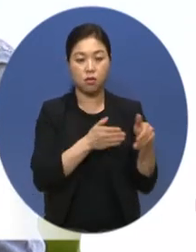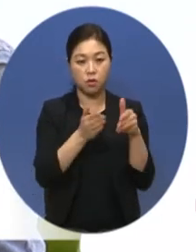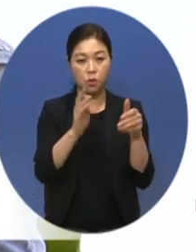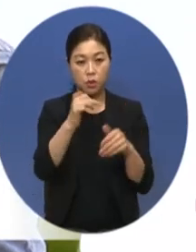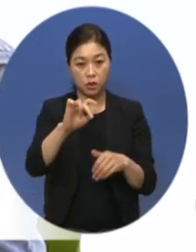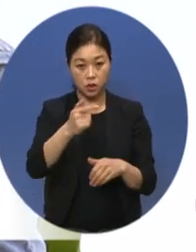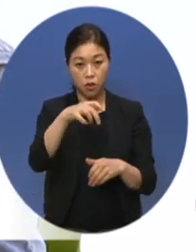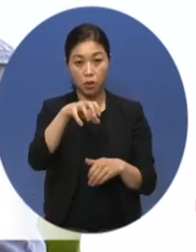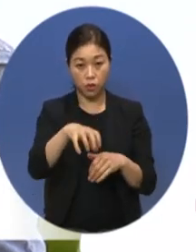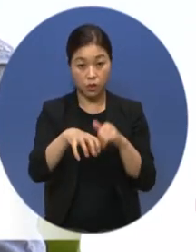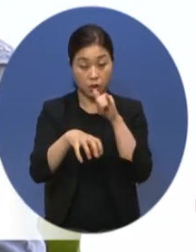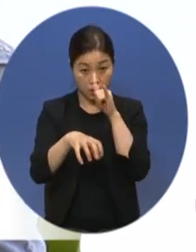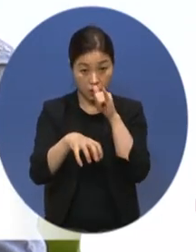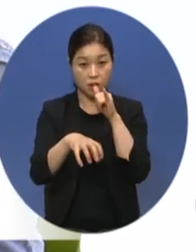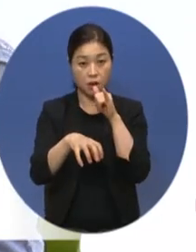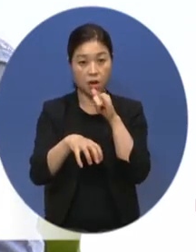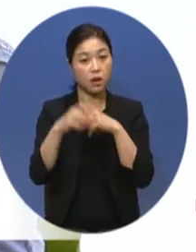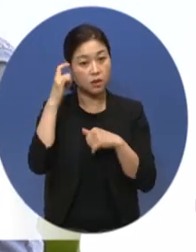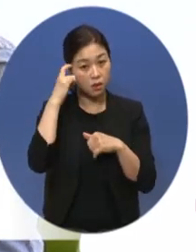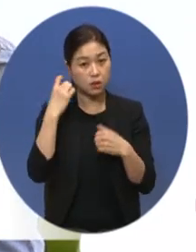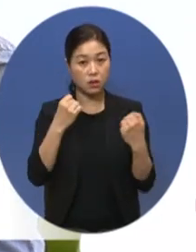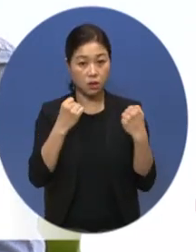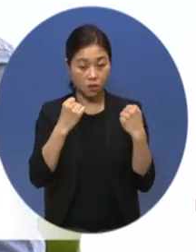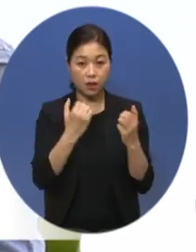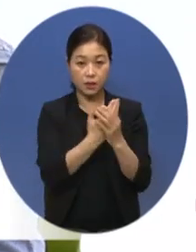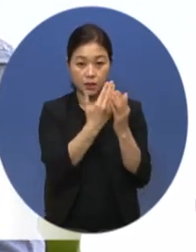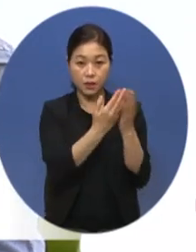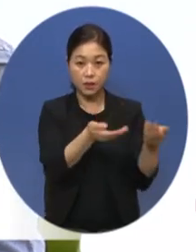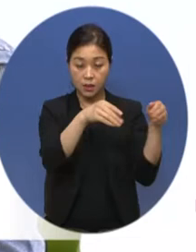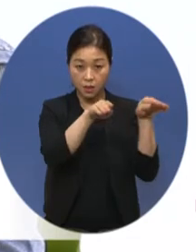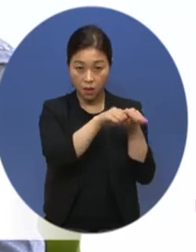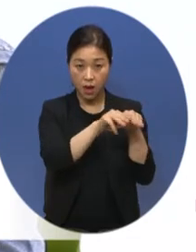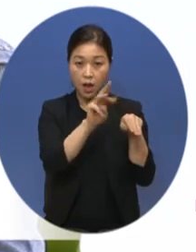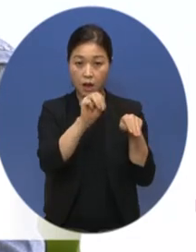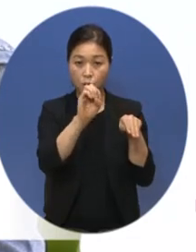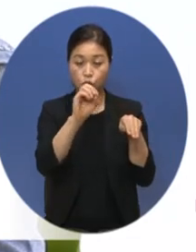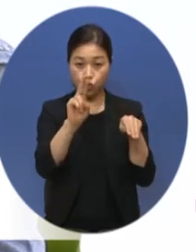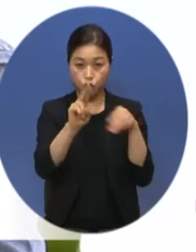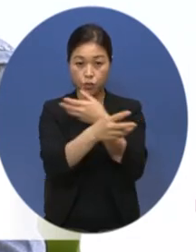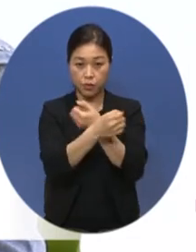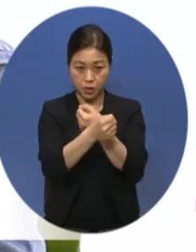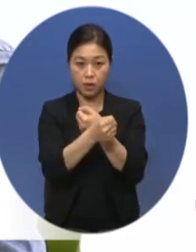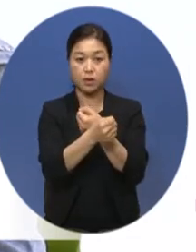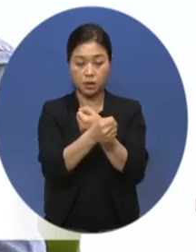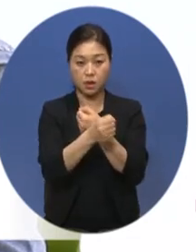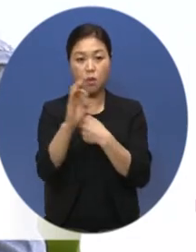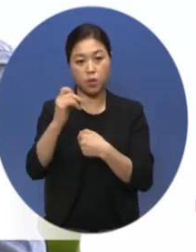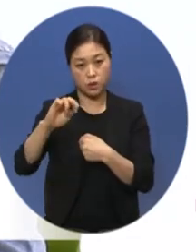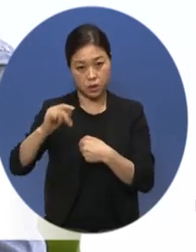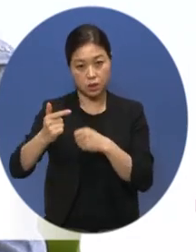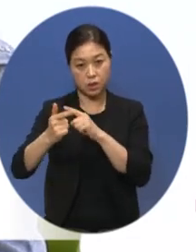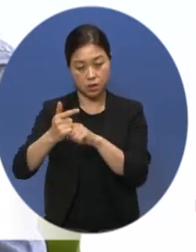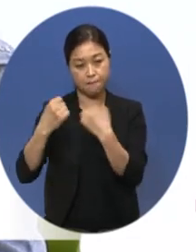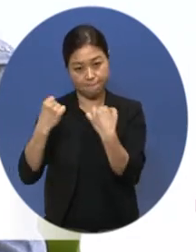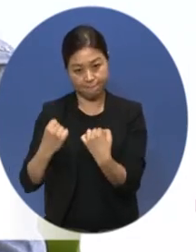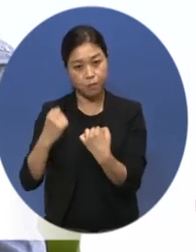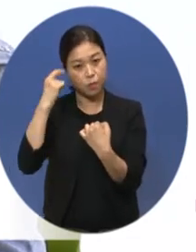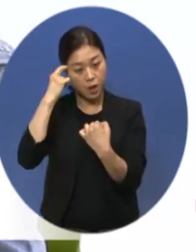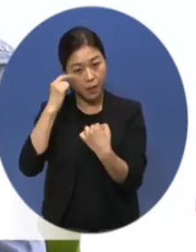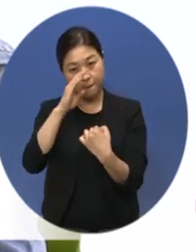있는 정신건강증진센터가 MOU를 맺음으로써 포천시에 거주하고 있는 정신질환자